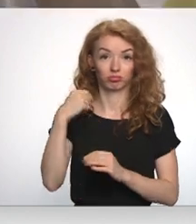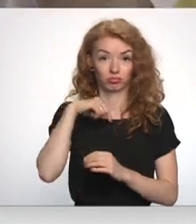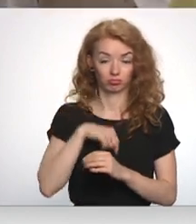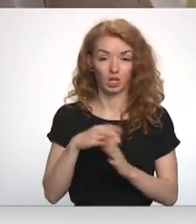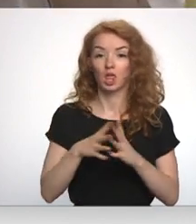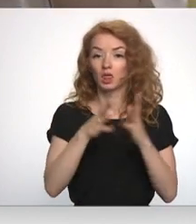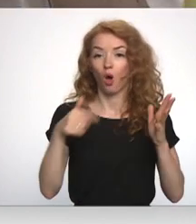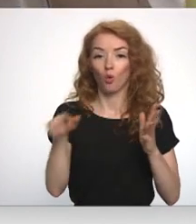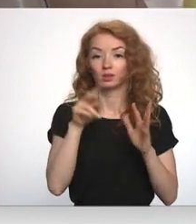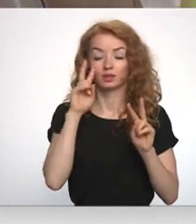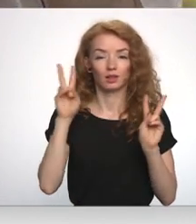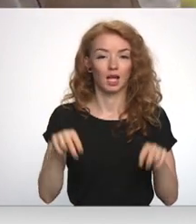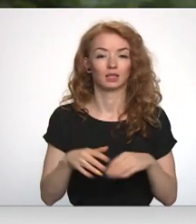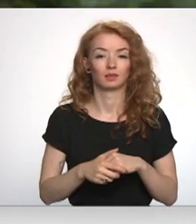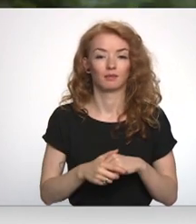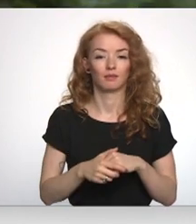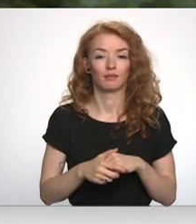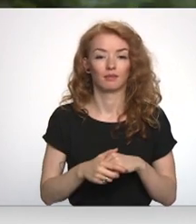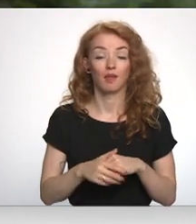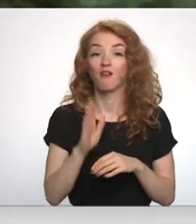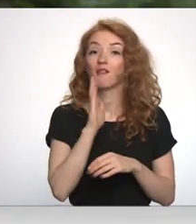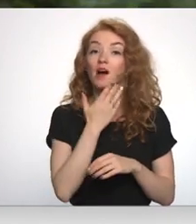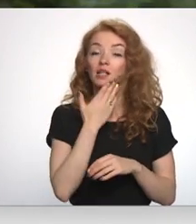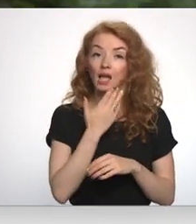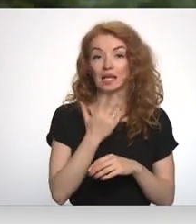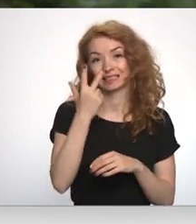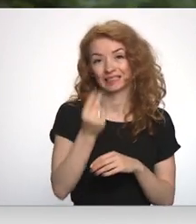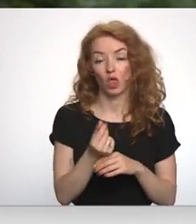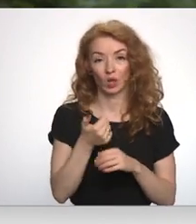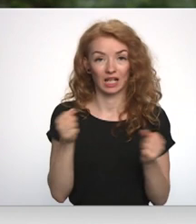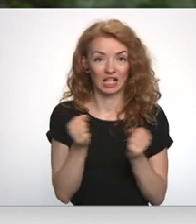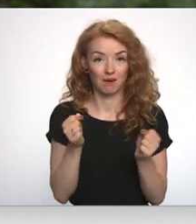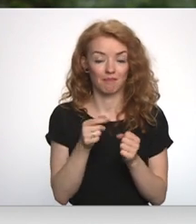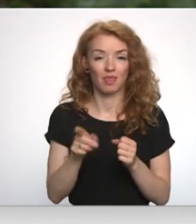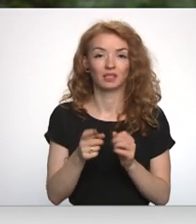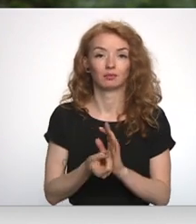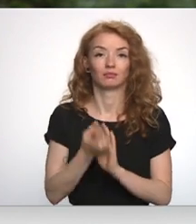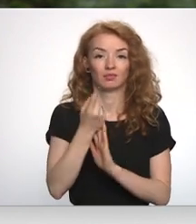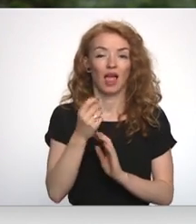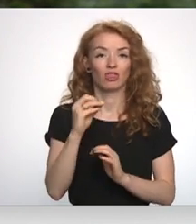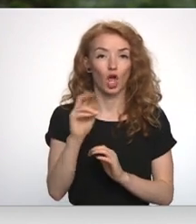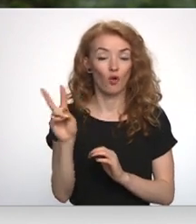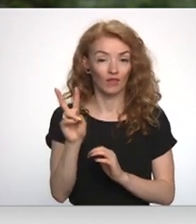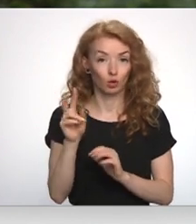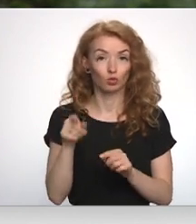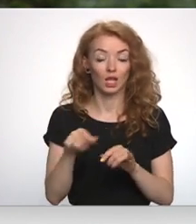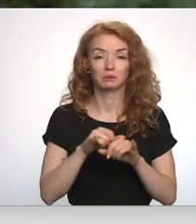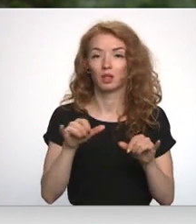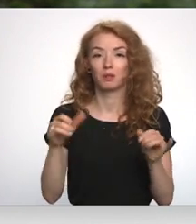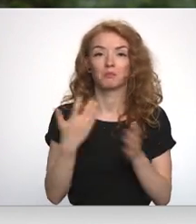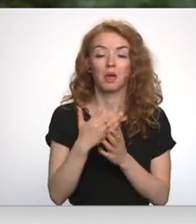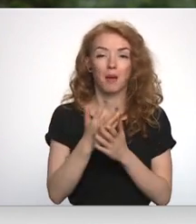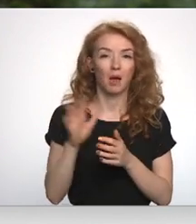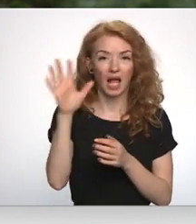kuru daudzi nemaz nezina. Trīs dienu vasaras gripa ir enterovīrusa infekcijas ierosināta slimība, kas izplatās gaisa